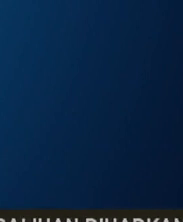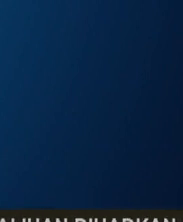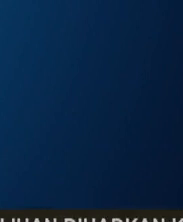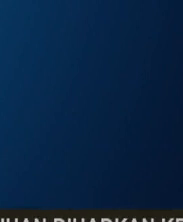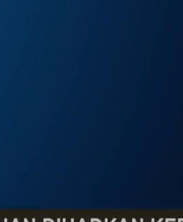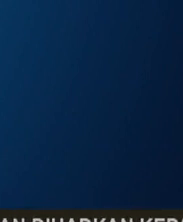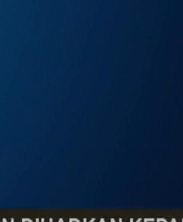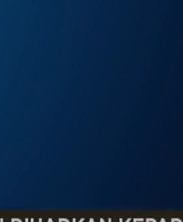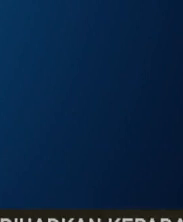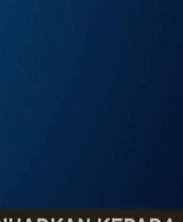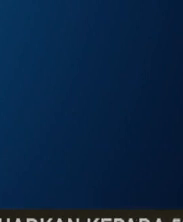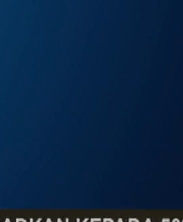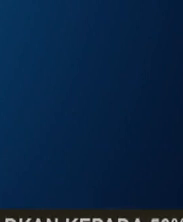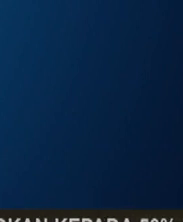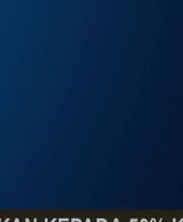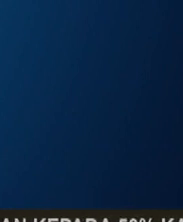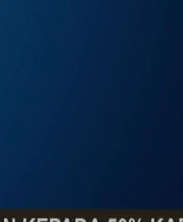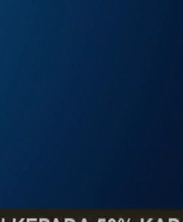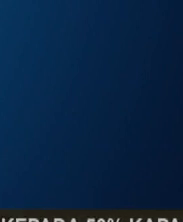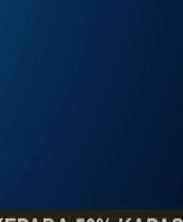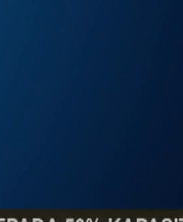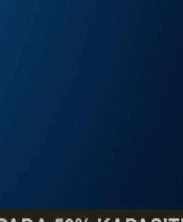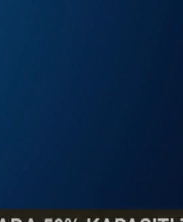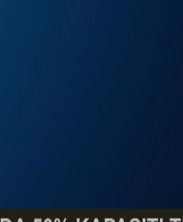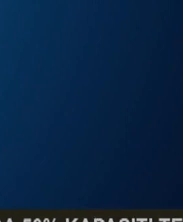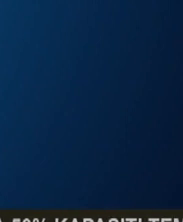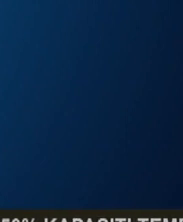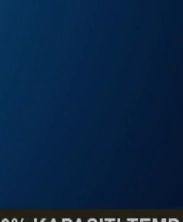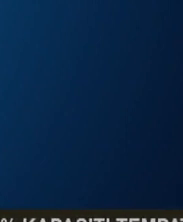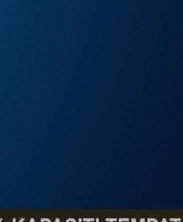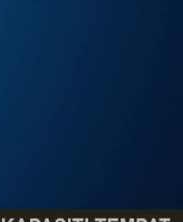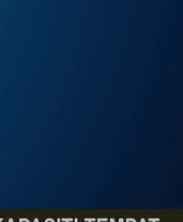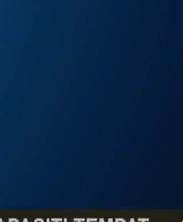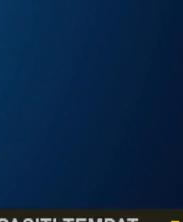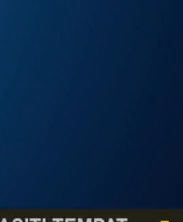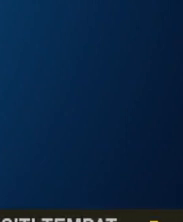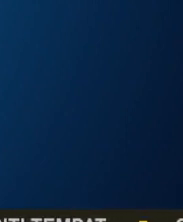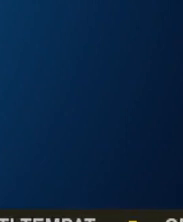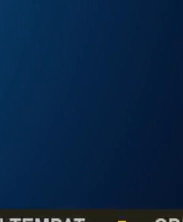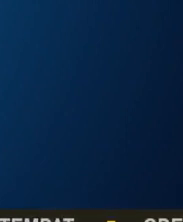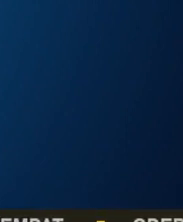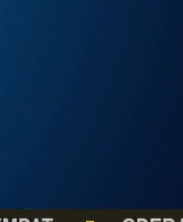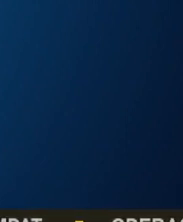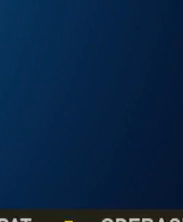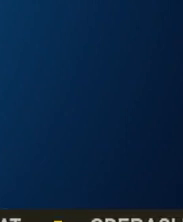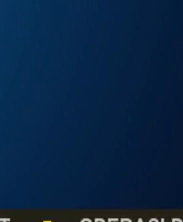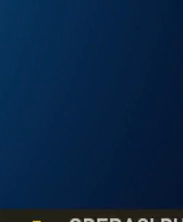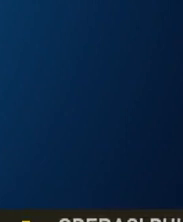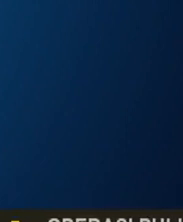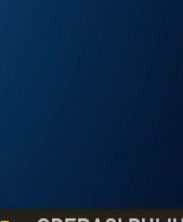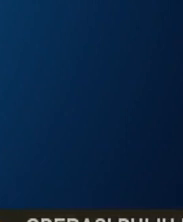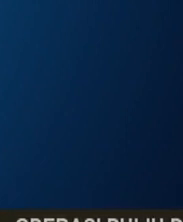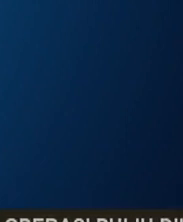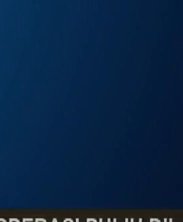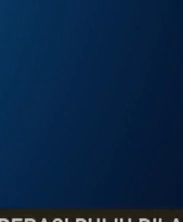akan keterlibatan maupun menerima seorang permohonan pagi kebenaran perarakan tersebut dalam hari itu orang ramai diingatkan bahwa